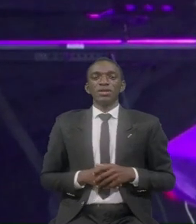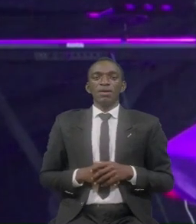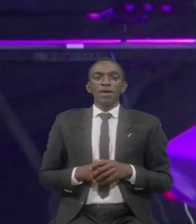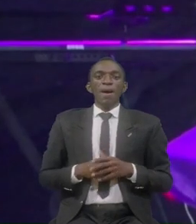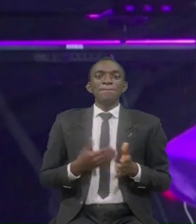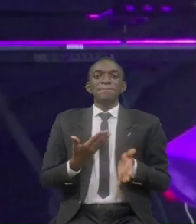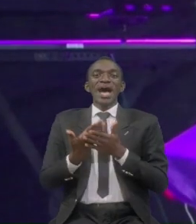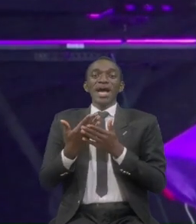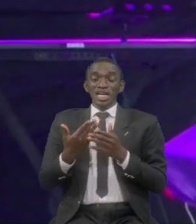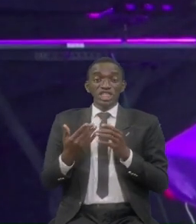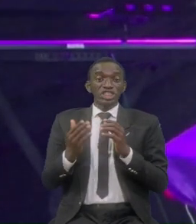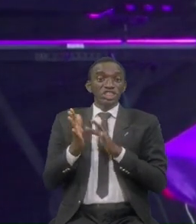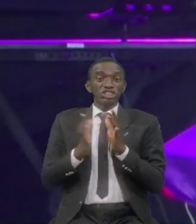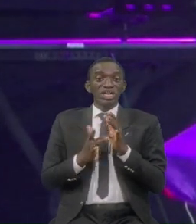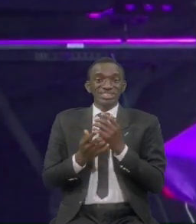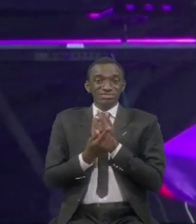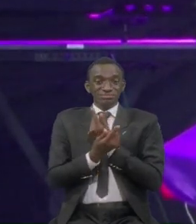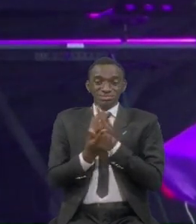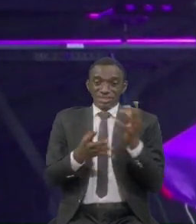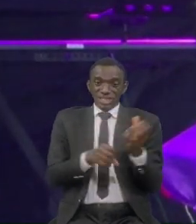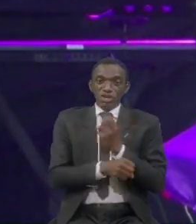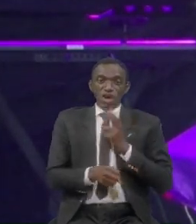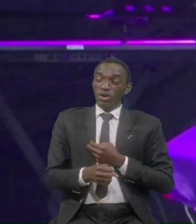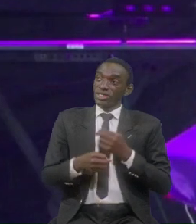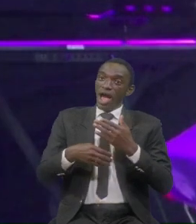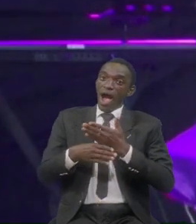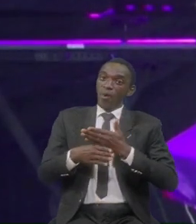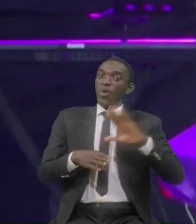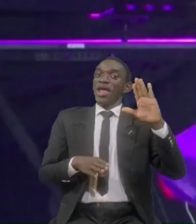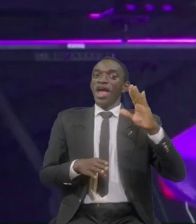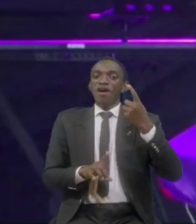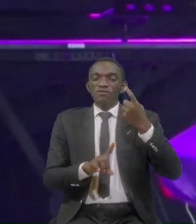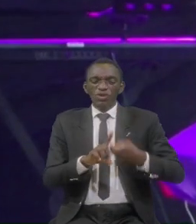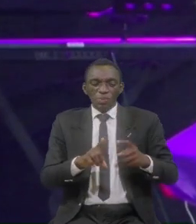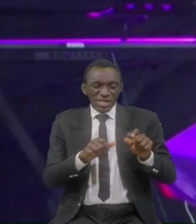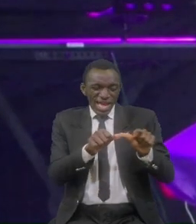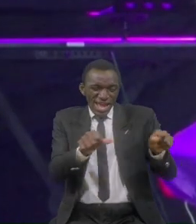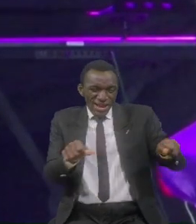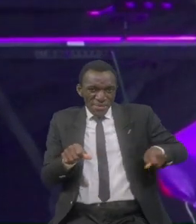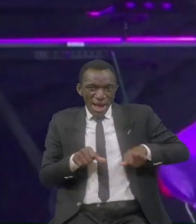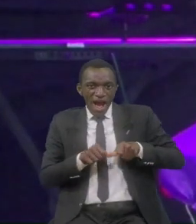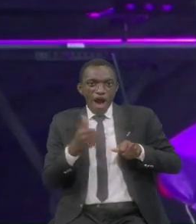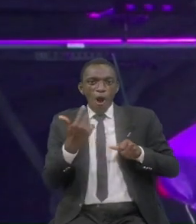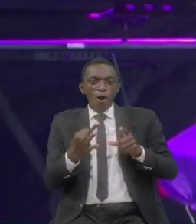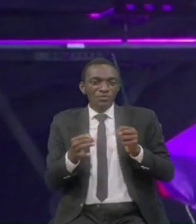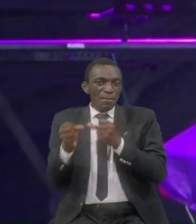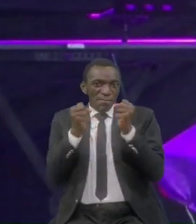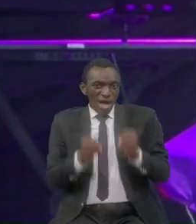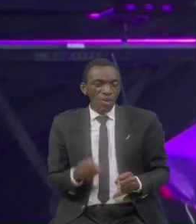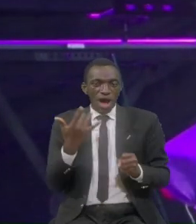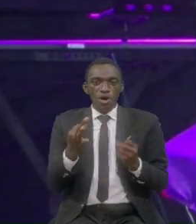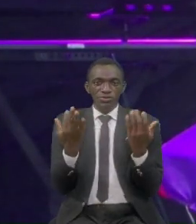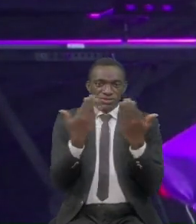away from the jurisdiction of the power of